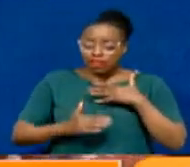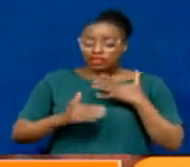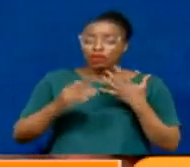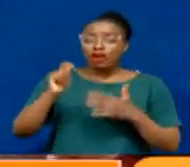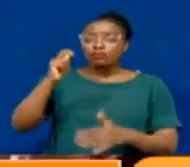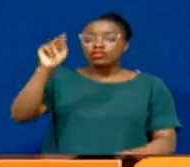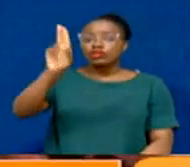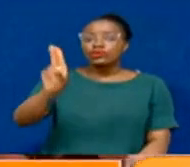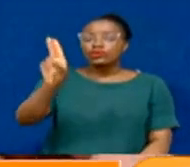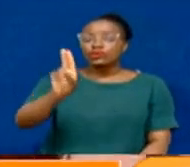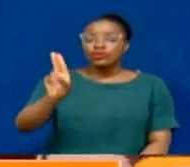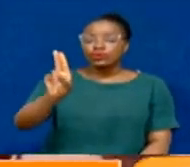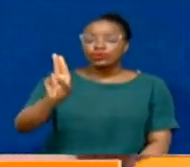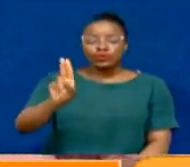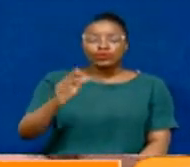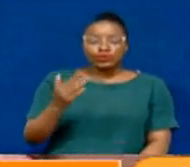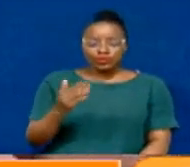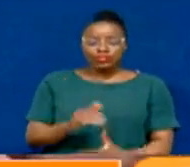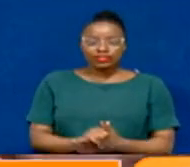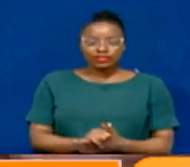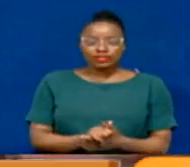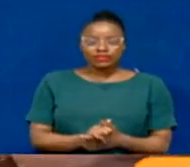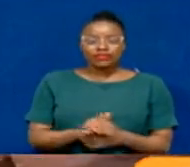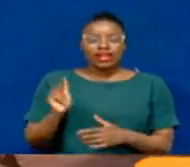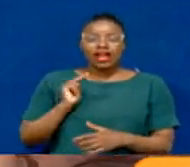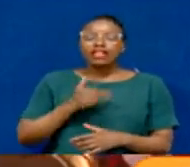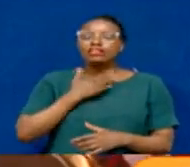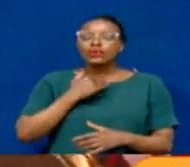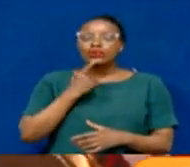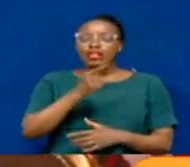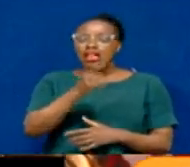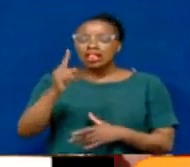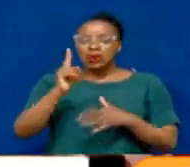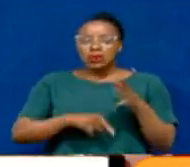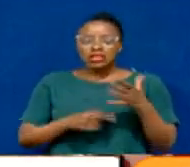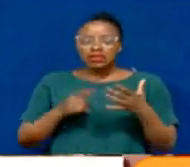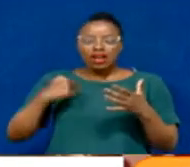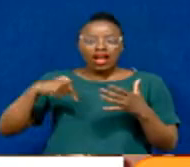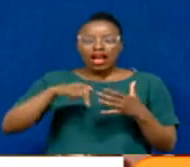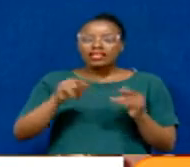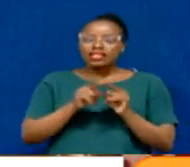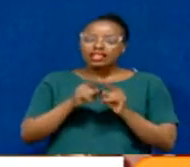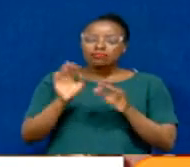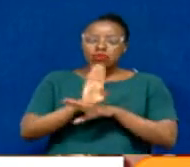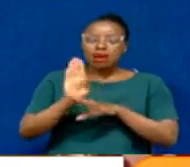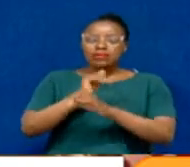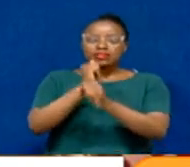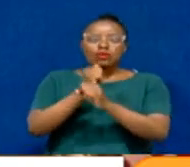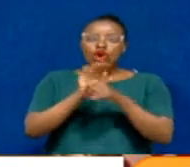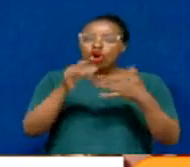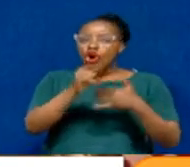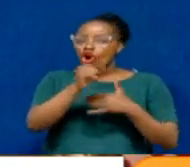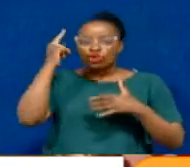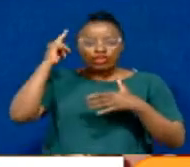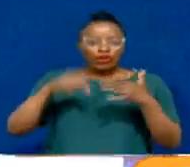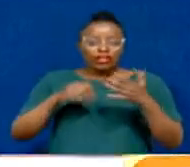mheshimiwa Uhuru Muigai Kenyatta. Tunataka kuambia kwamba sisi tulikuwa tunafanya kazi ama namna